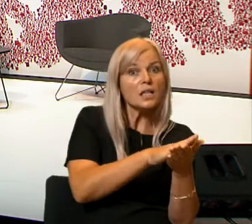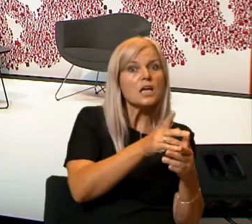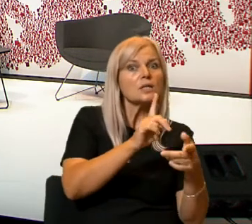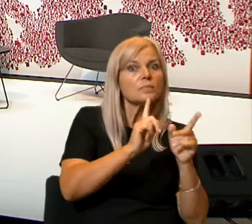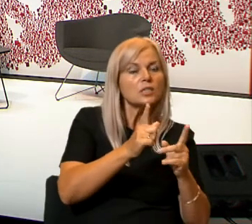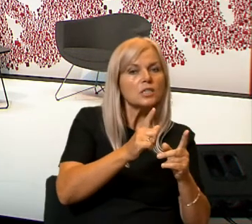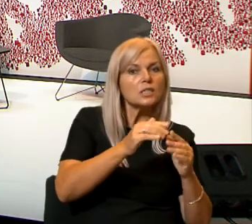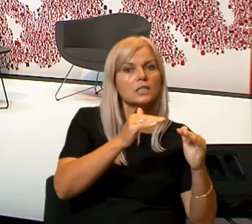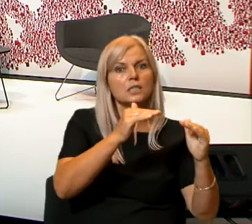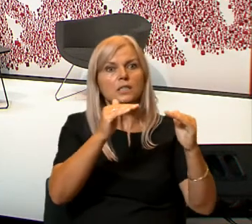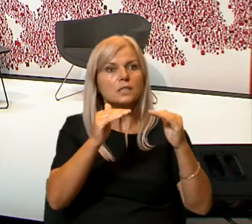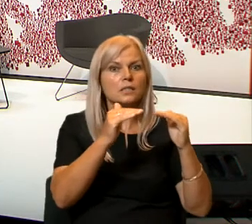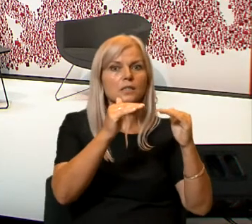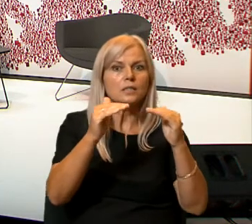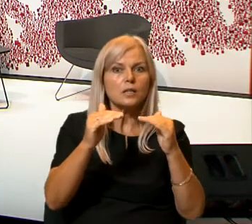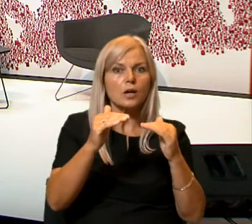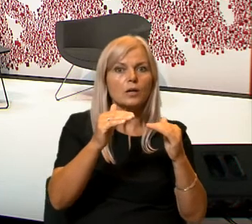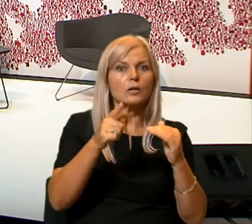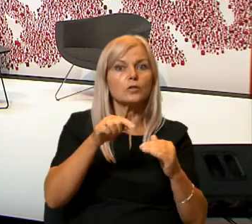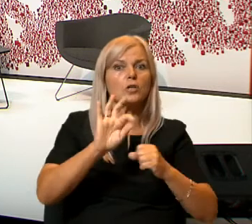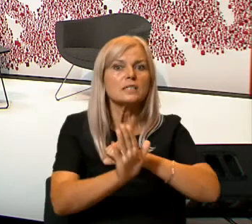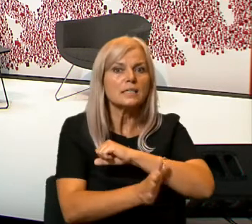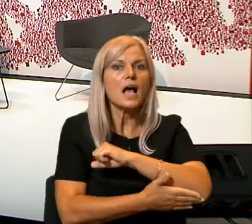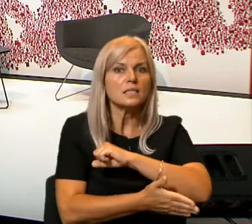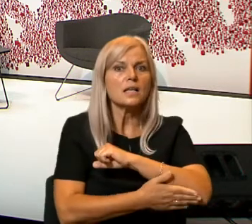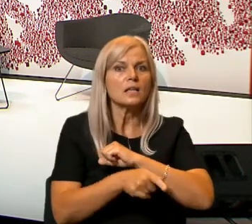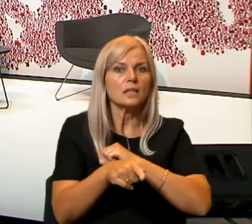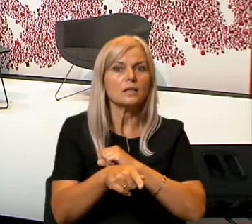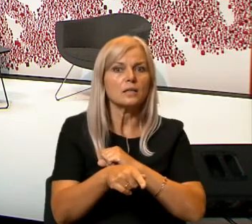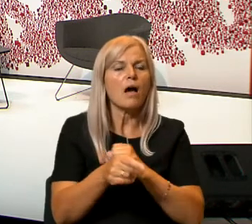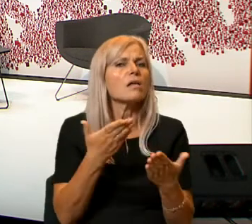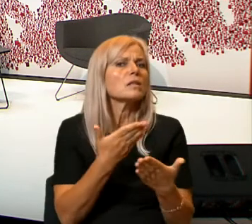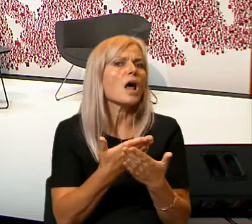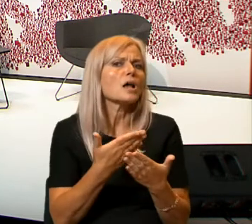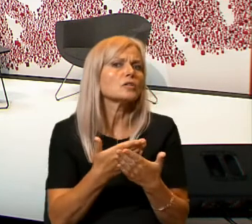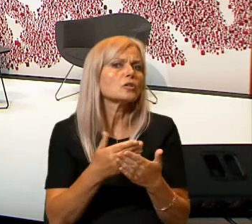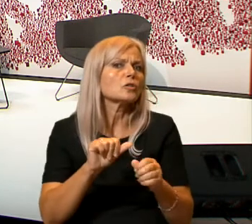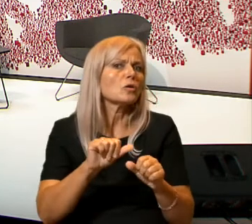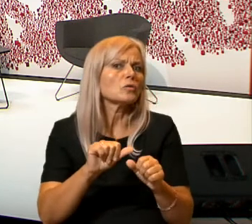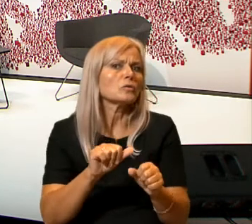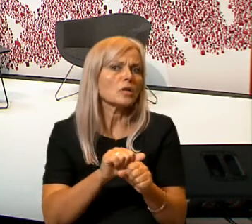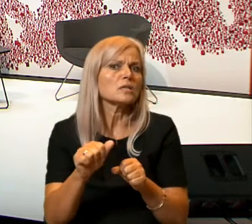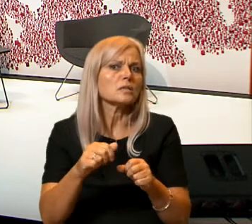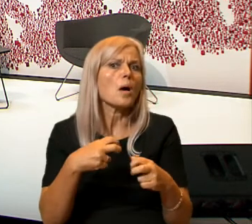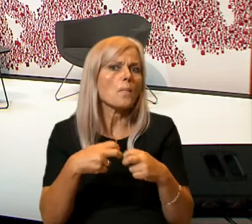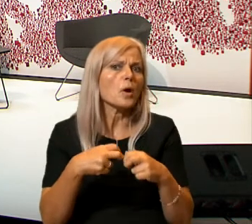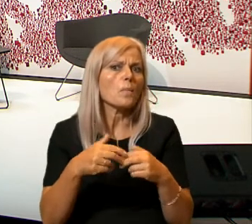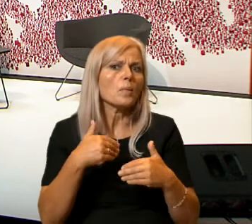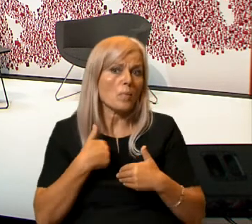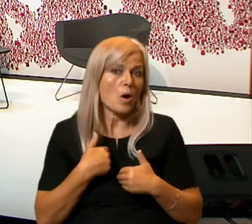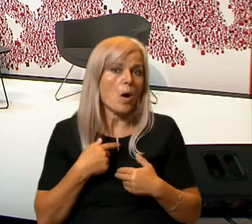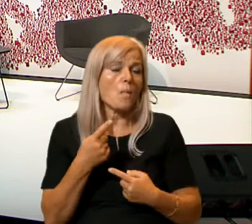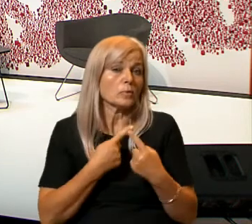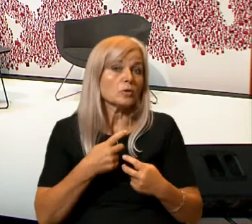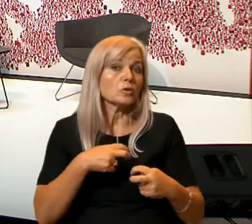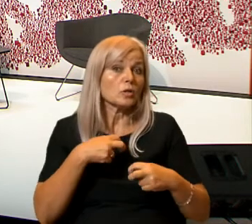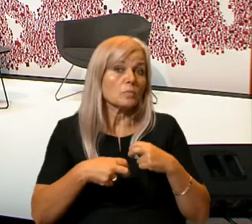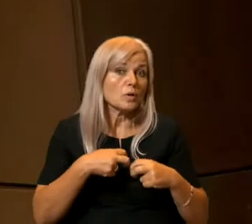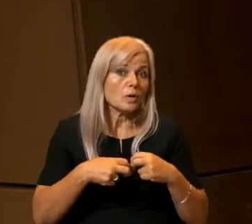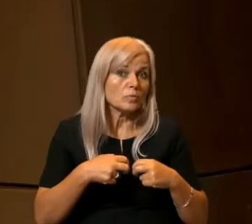jest zasadą nadrzędną. Dlaczego stanowi to problem? Bo twierdzę, że jest to problem, o którym należy